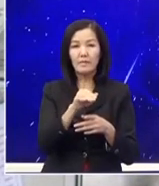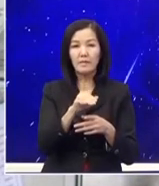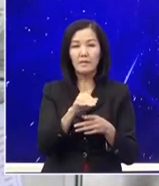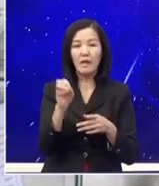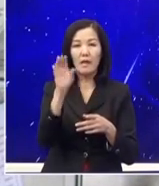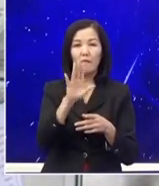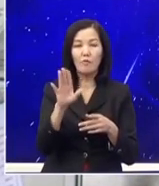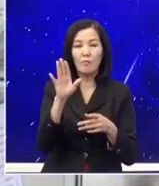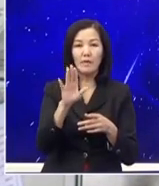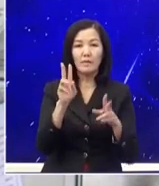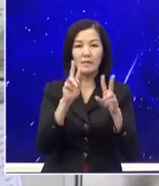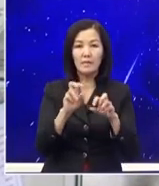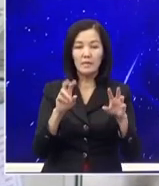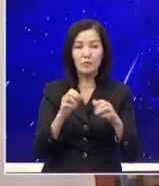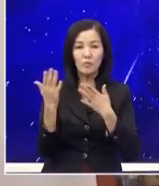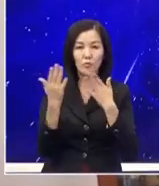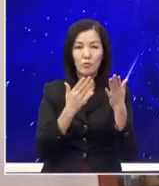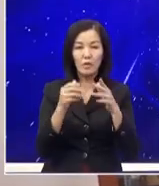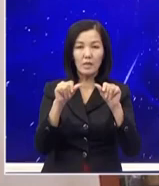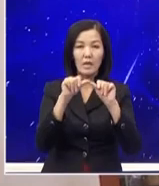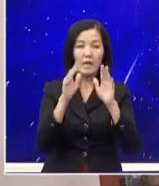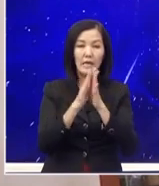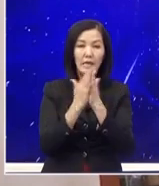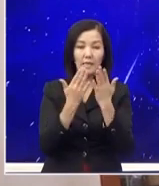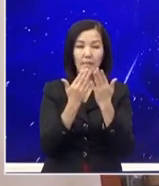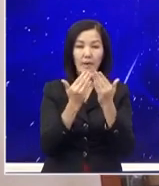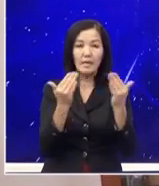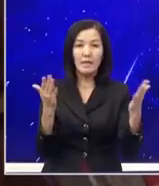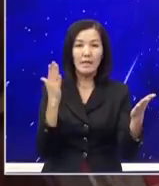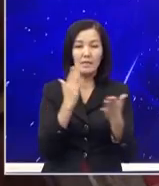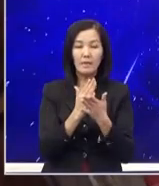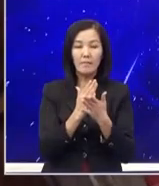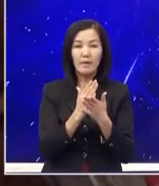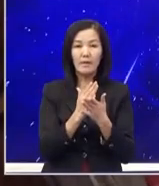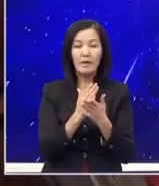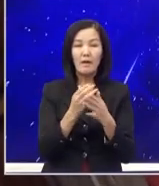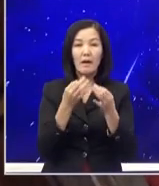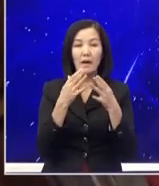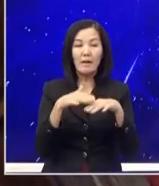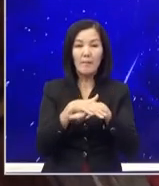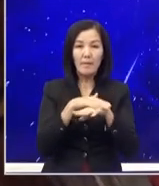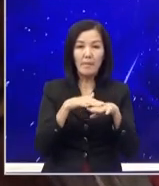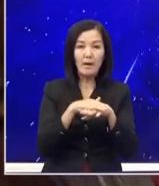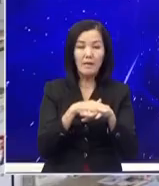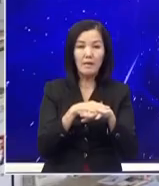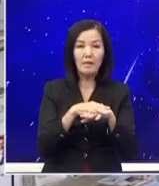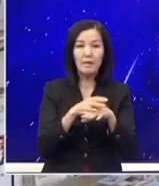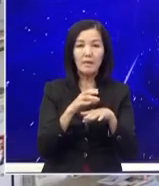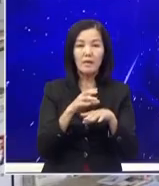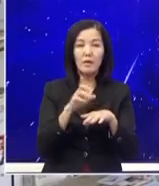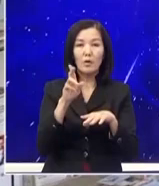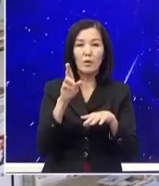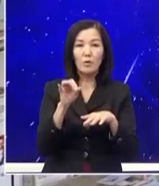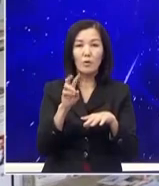иелері іздеп жүріп оқитын керемет жәдігерлер осы кітапхананың сөресінен көрінеді. Жергілікті қарапайым қазақ, оның ішінде Ибрагим